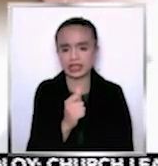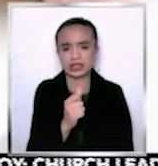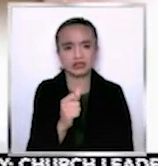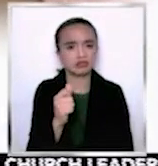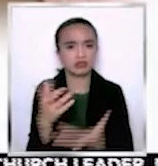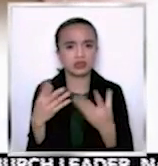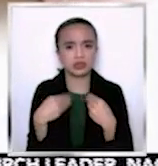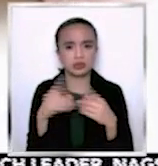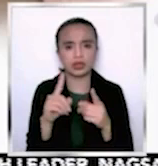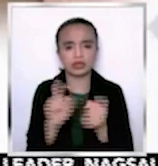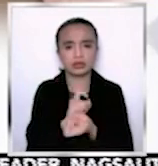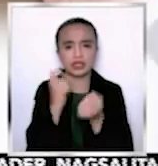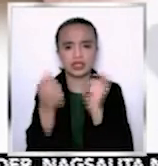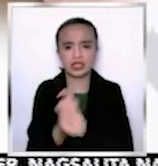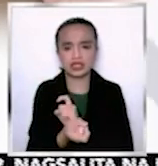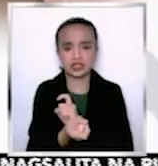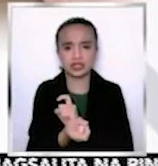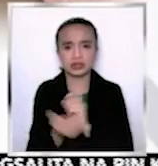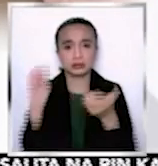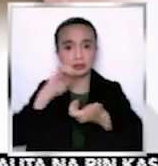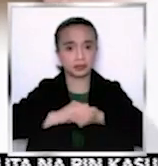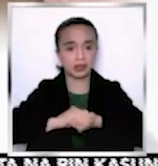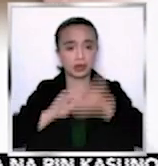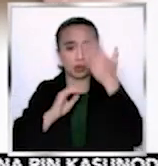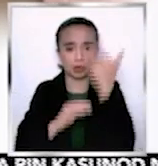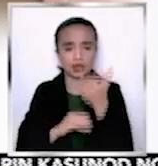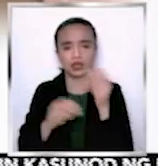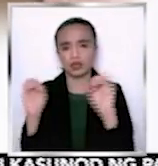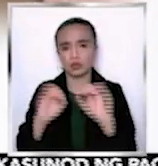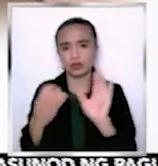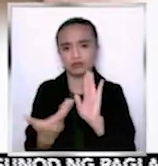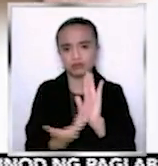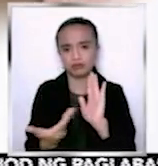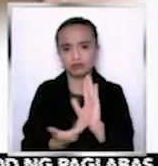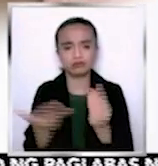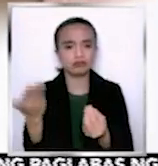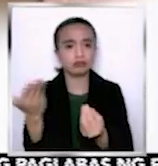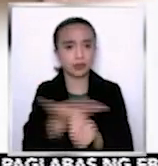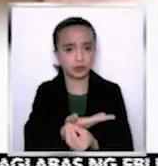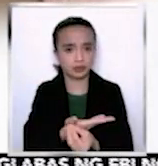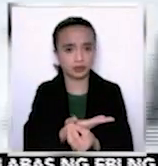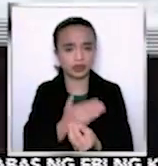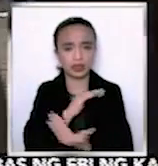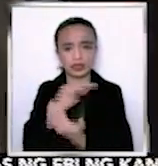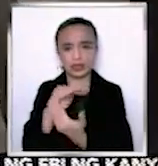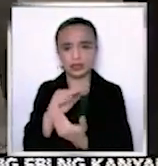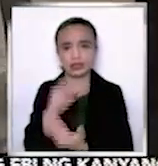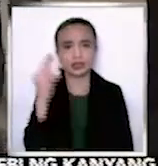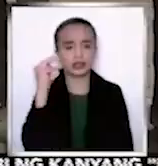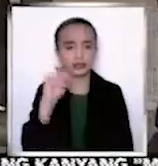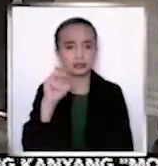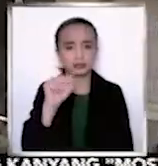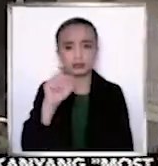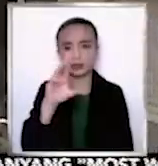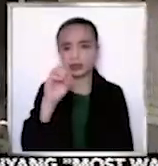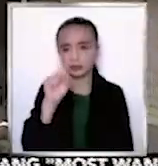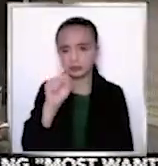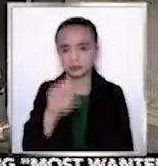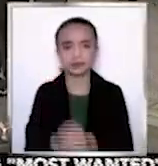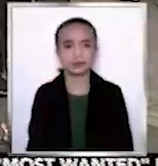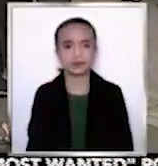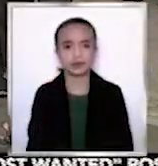running mate dahil naniniwala siyang walang basehan ang disqualification case laban kay Marcos. Mga